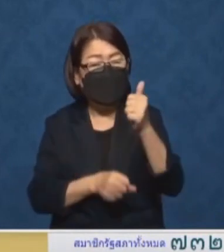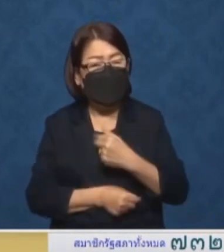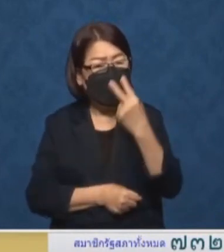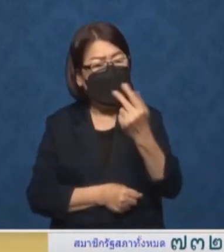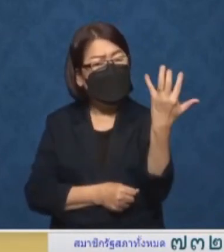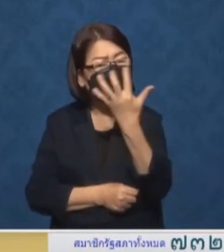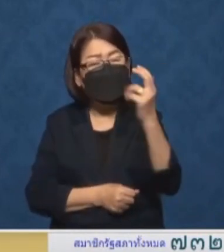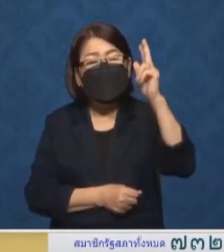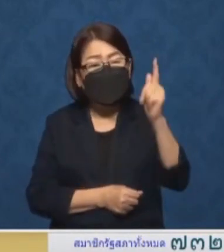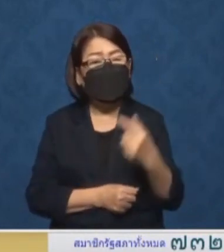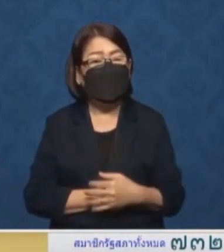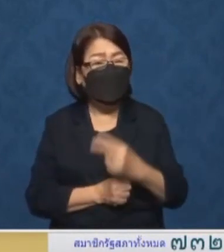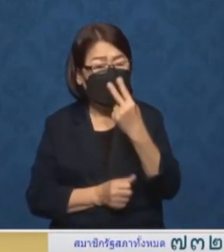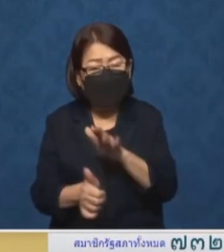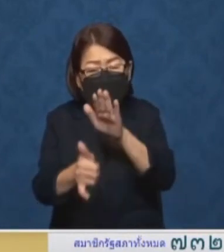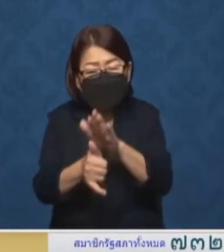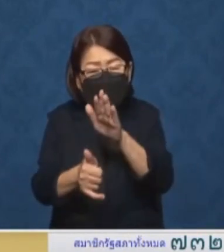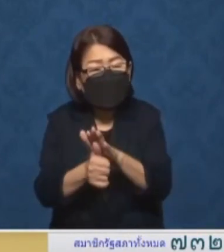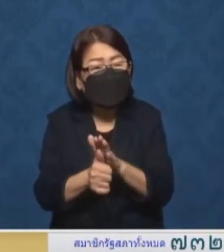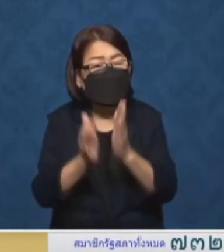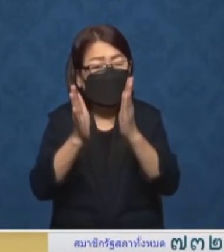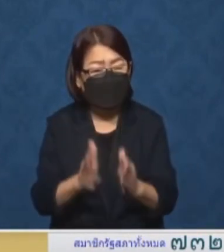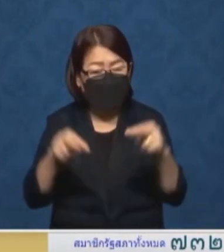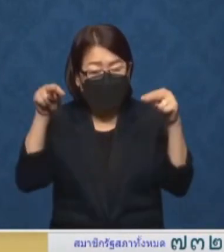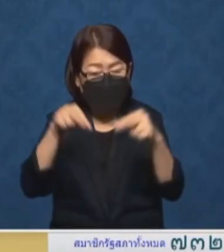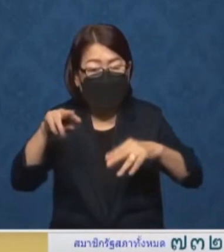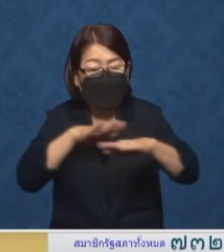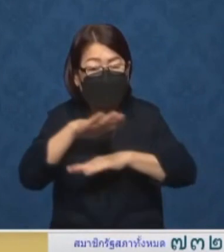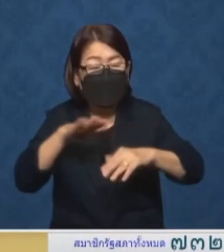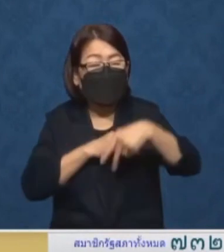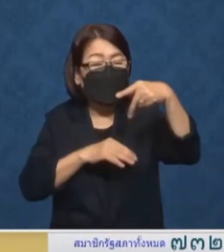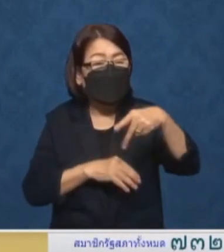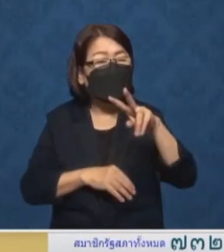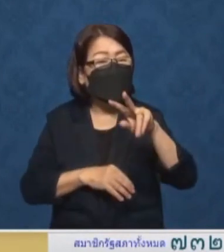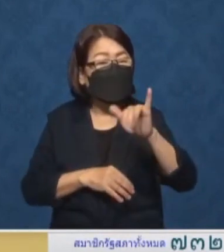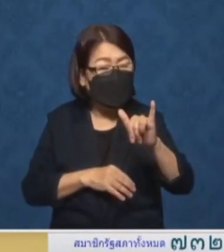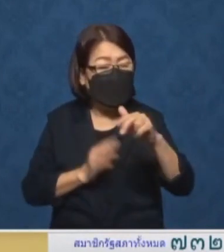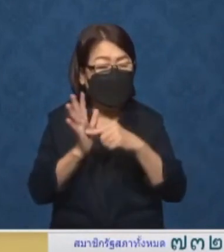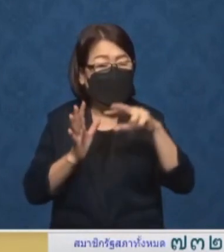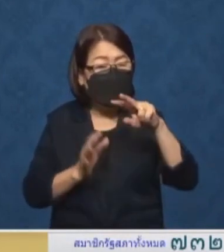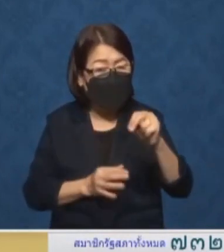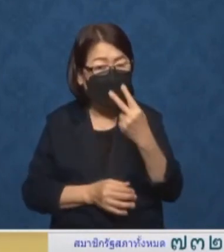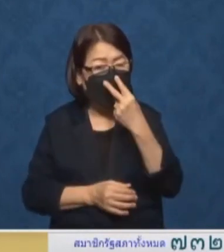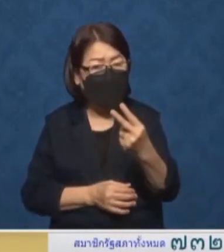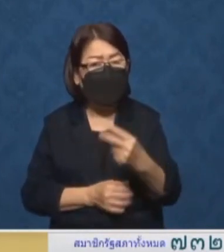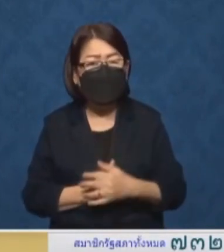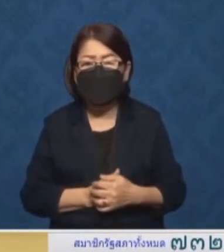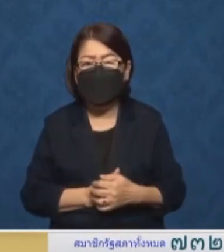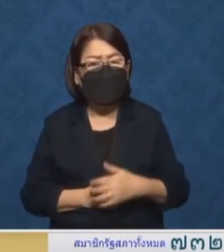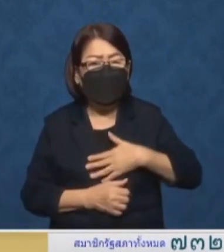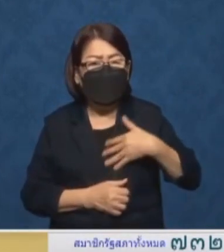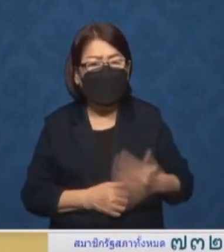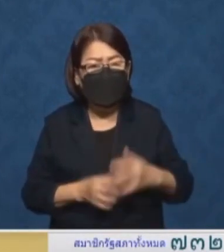นการคุ้มครองพยานซึ่งผมกำลังเป็นกรรมธิการอยู่ผมเป็นแล้วก็เศร้าใจอยู่นะท่านประธานเอาผ้าคุมหัวผู้ต้องหา